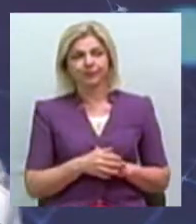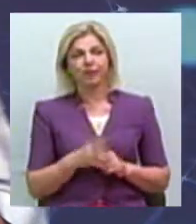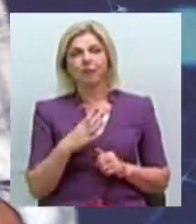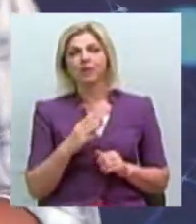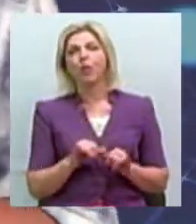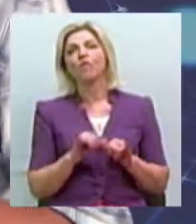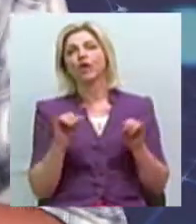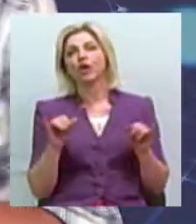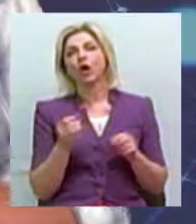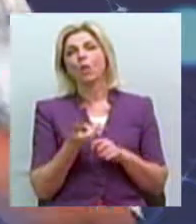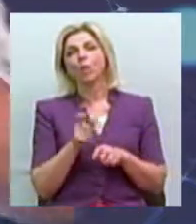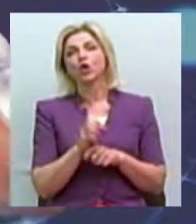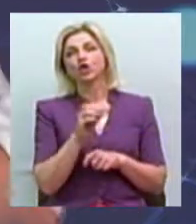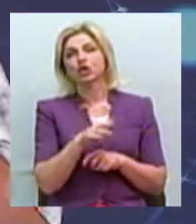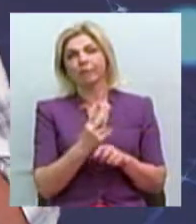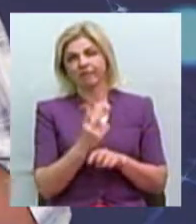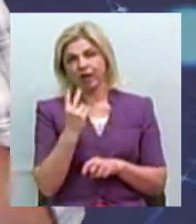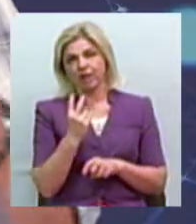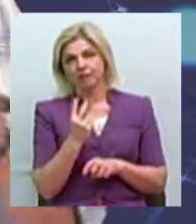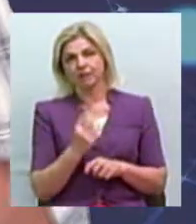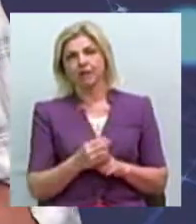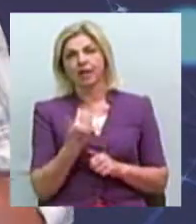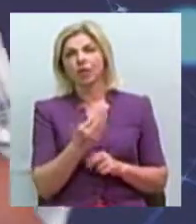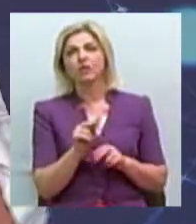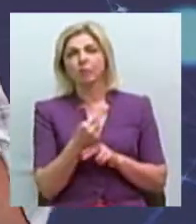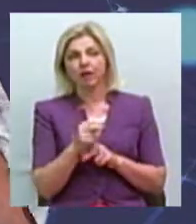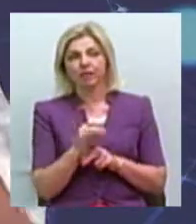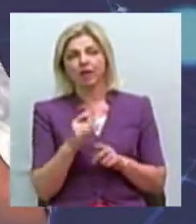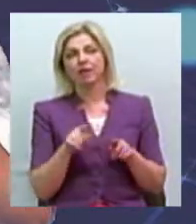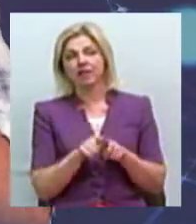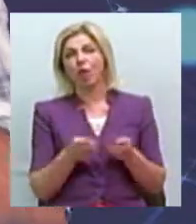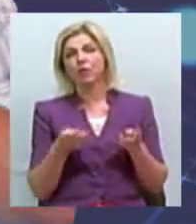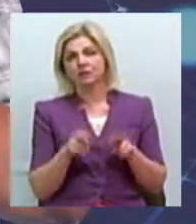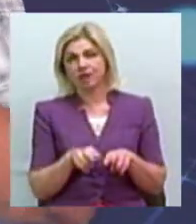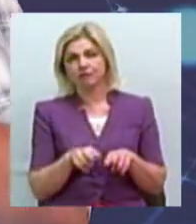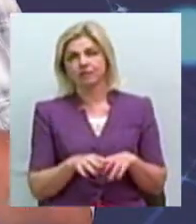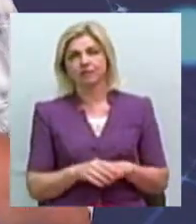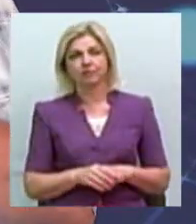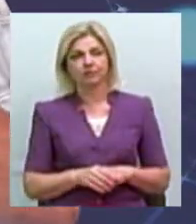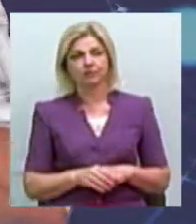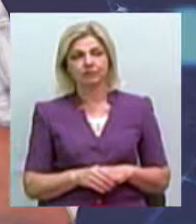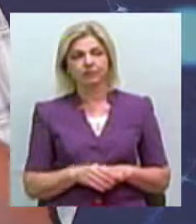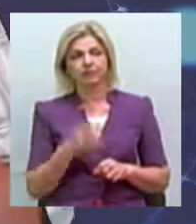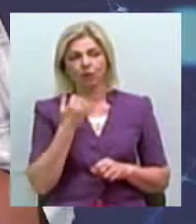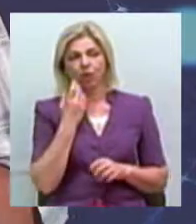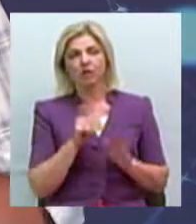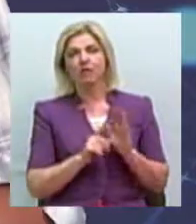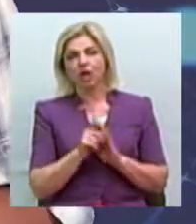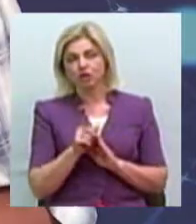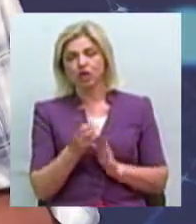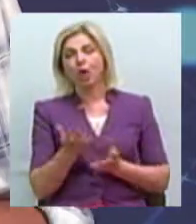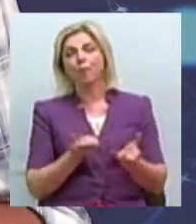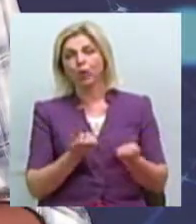завышена более чем в 2 раза. Ее поправляли. Вот, и так, в принципе, осталось, когда начали массово